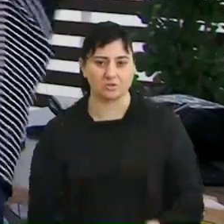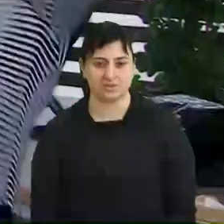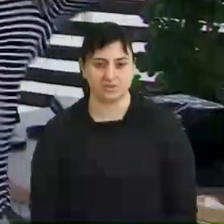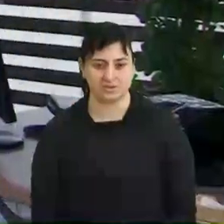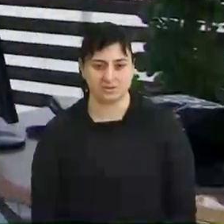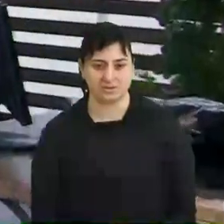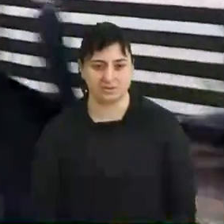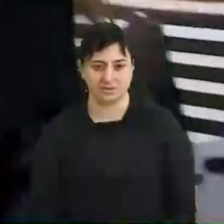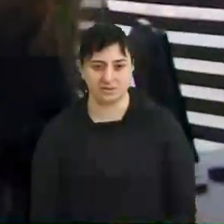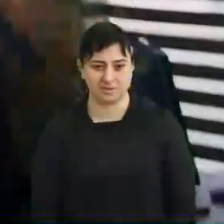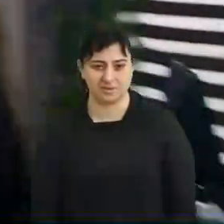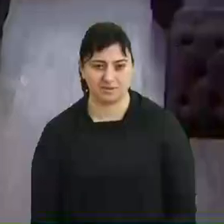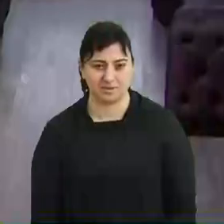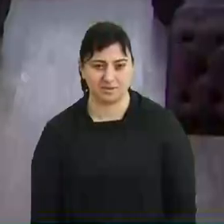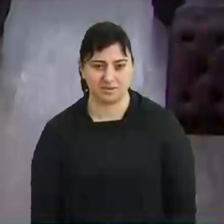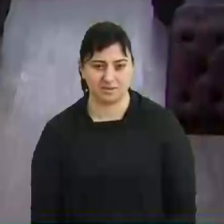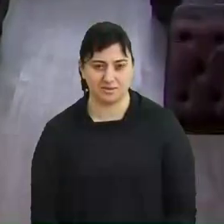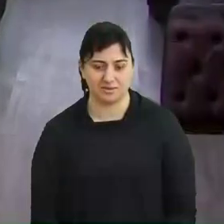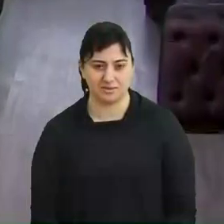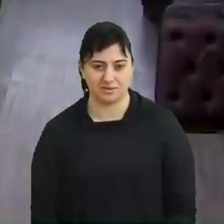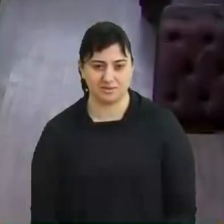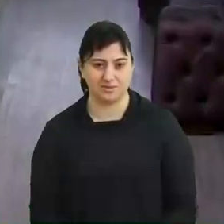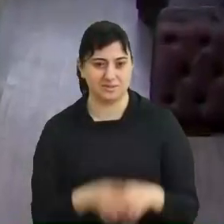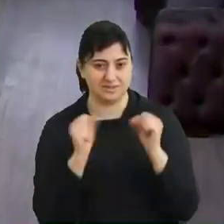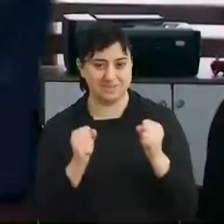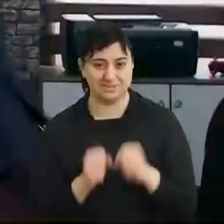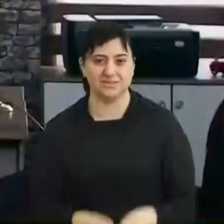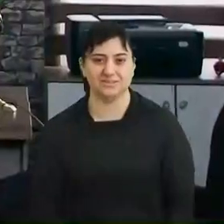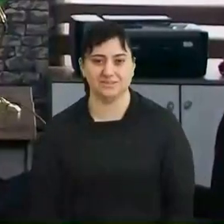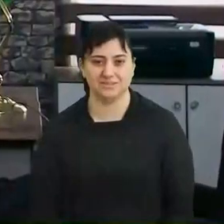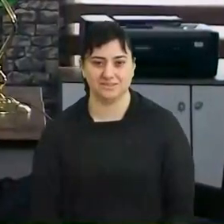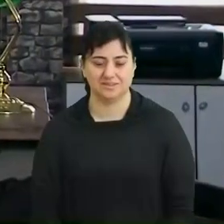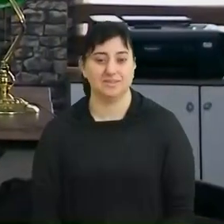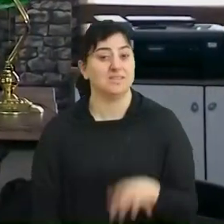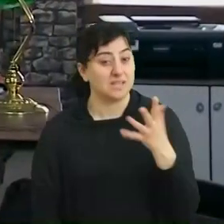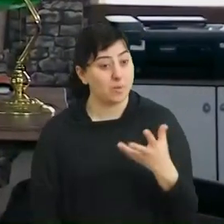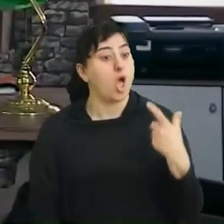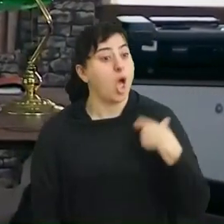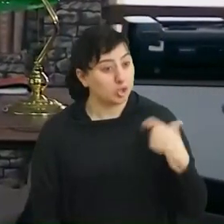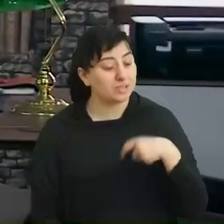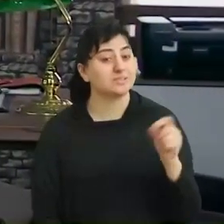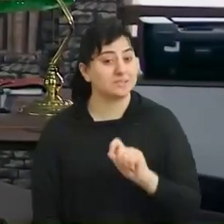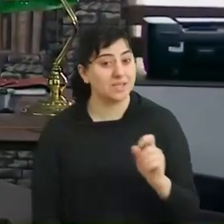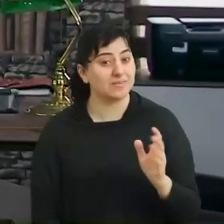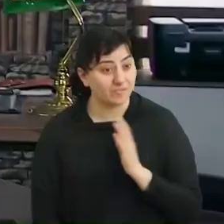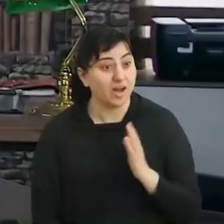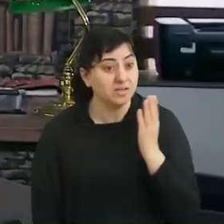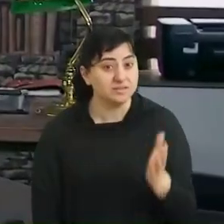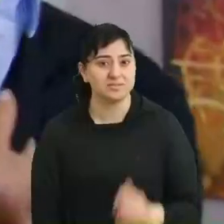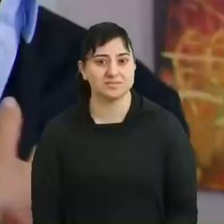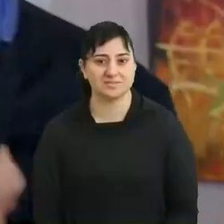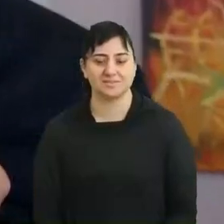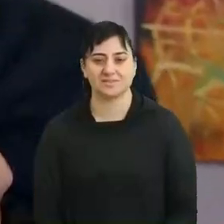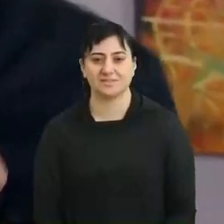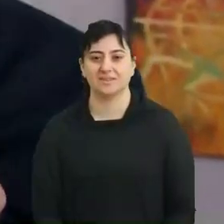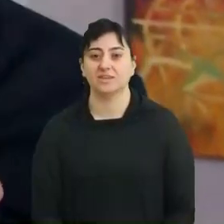akıtacağım senin. Gel şöyle. Cavidan'ı kenara savurup Sarp'ın yakasına yapıştı. Demek özel sekreterim var öyle mi Sarp?